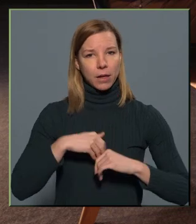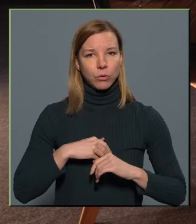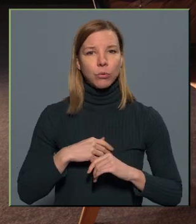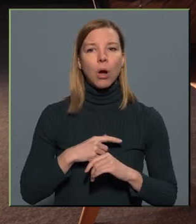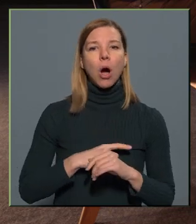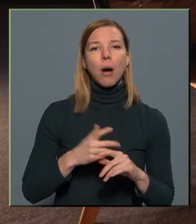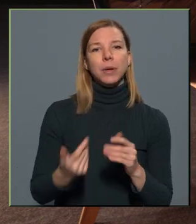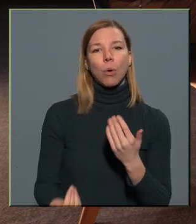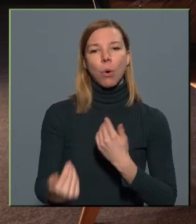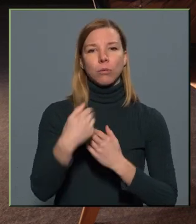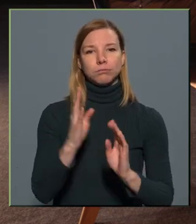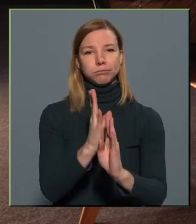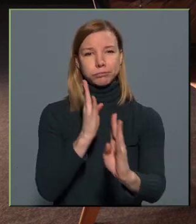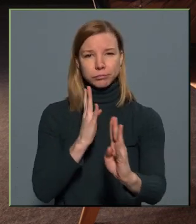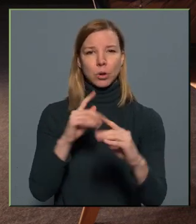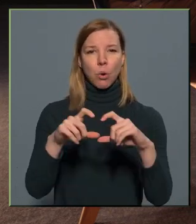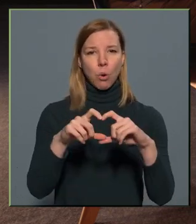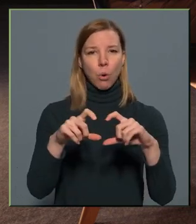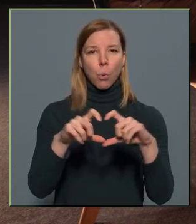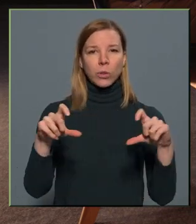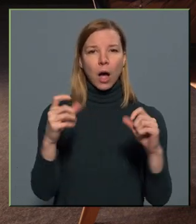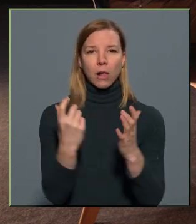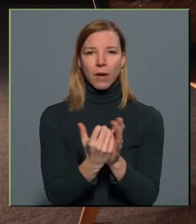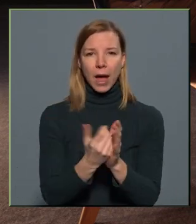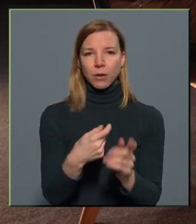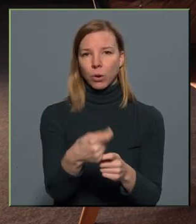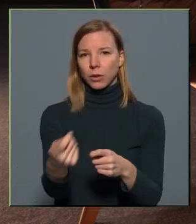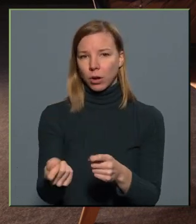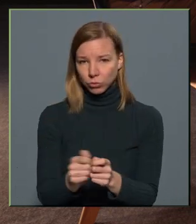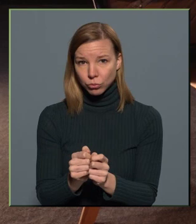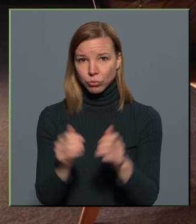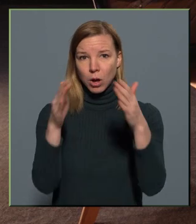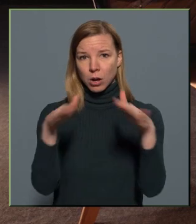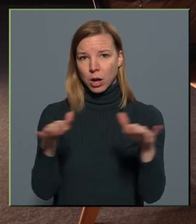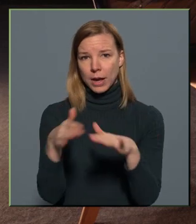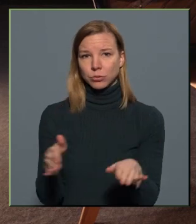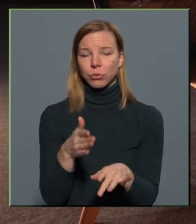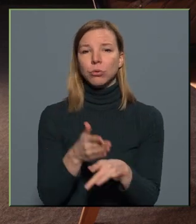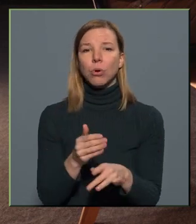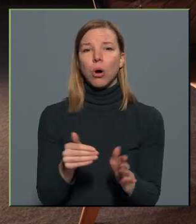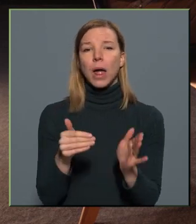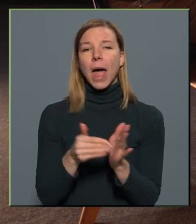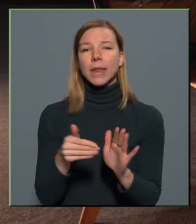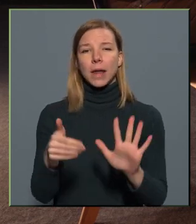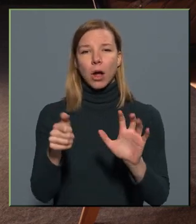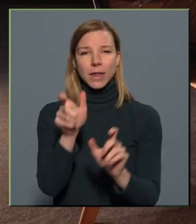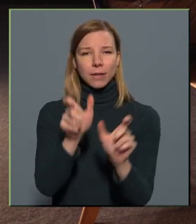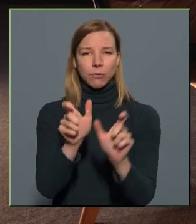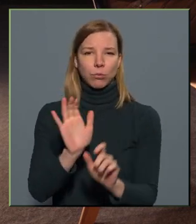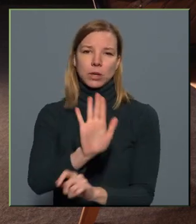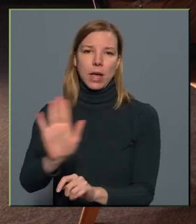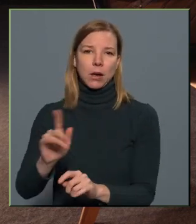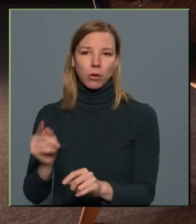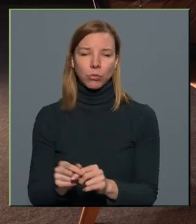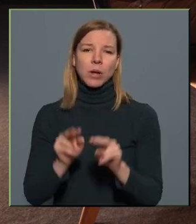utalványokért, hiszen 1600 embernek adtunk karácsonykor 10.000 forintos utalványt, és bizony-bizony könnyes